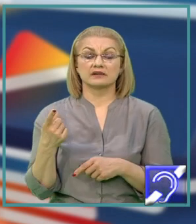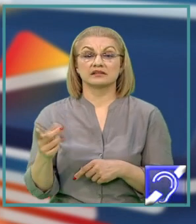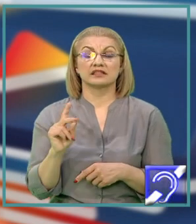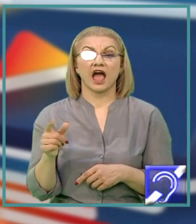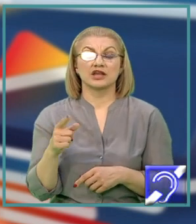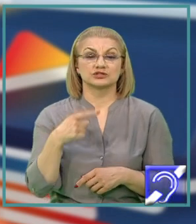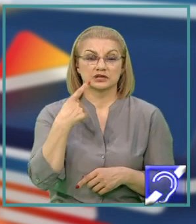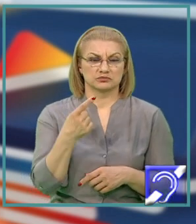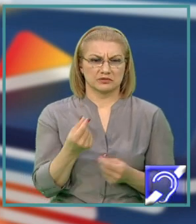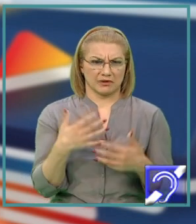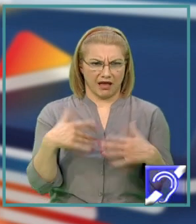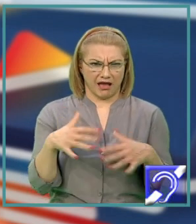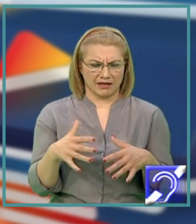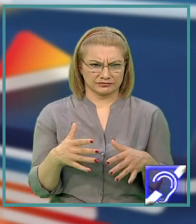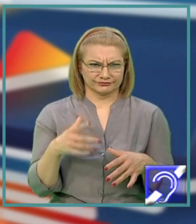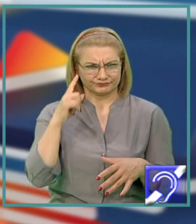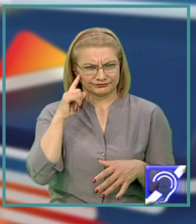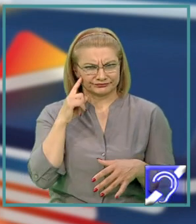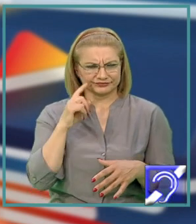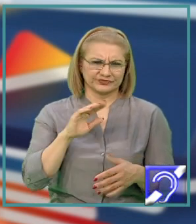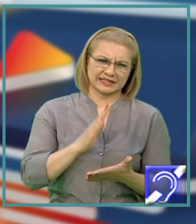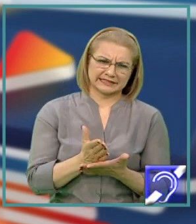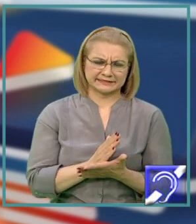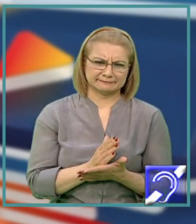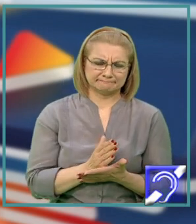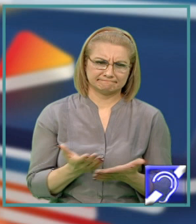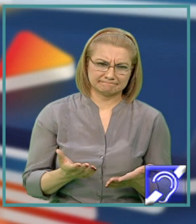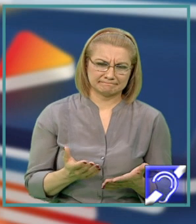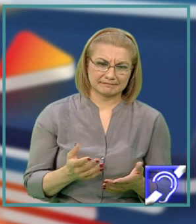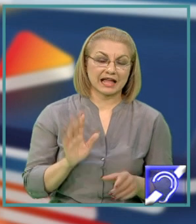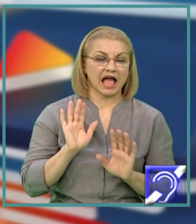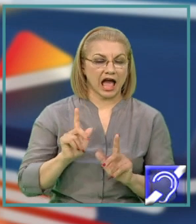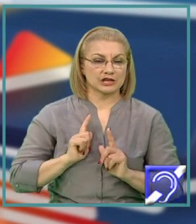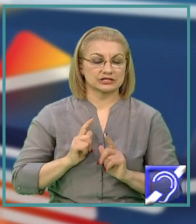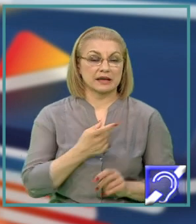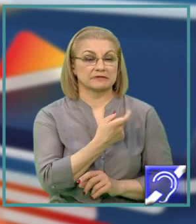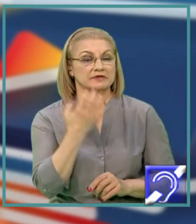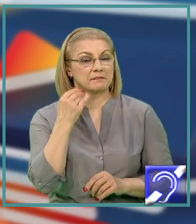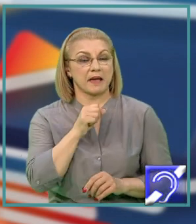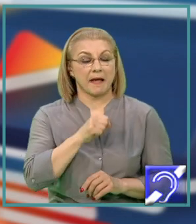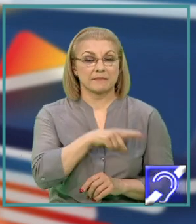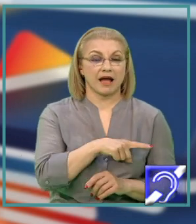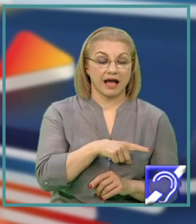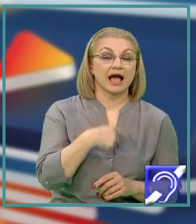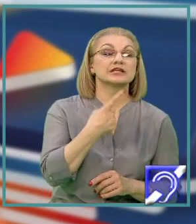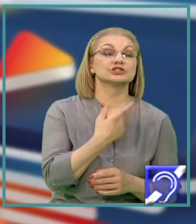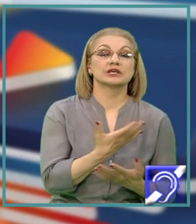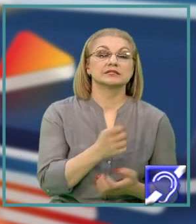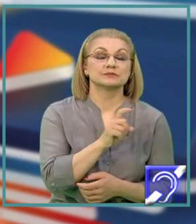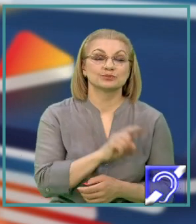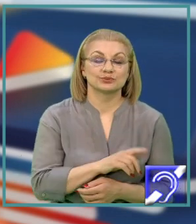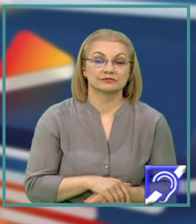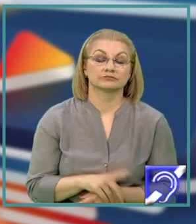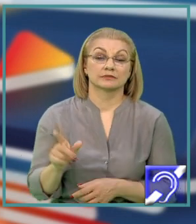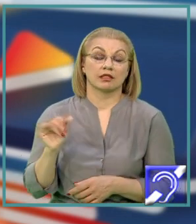prețul dat pe pălărie e prea mare. Are o rezervă până nu își spune părerea și mama sa, Chiriachița, pe care Dacia